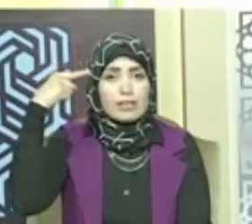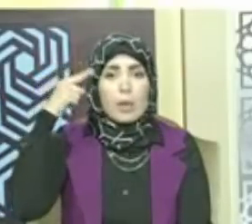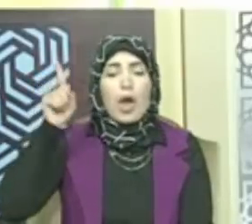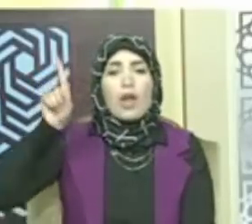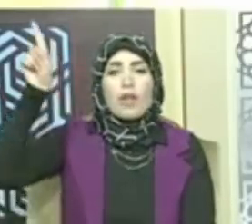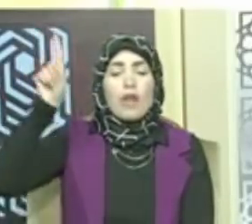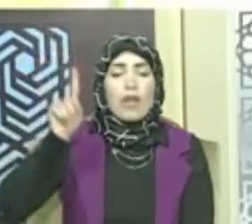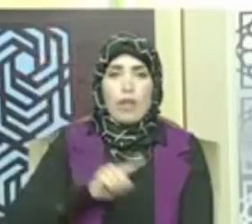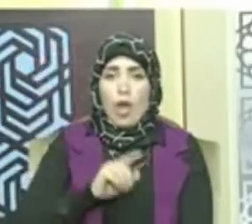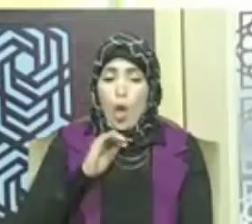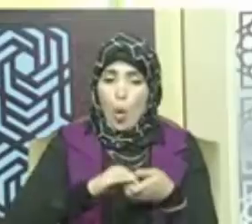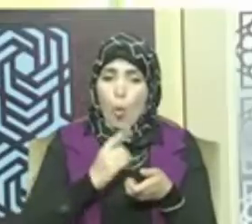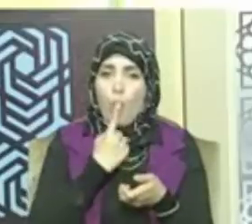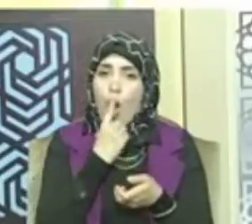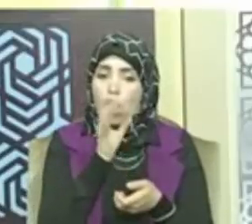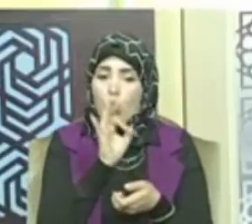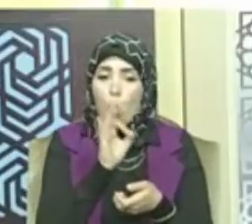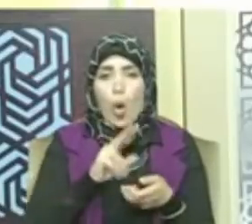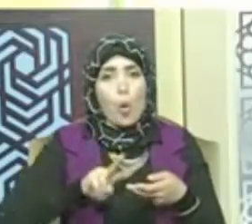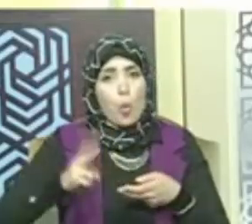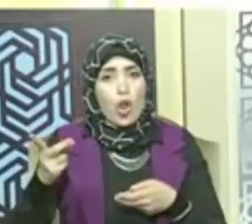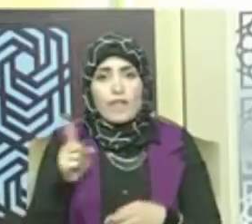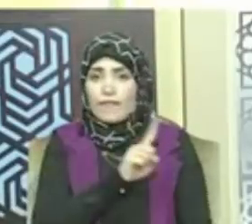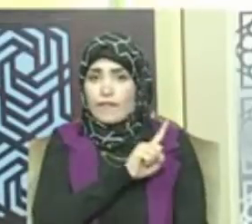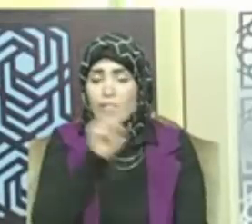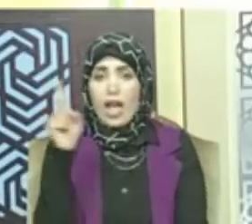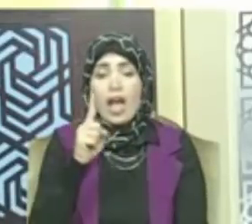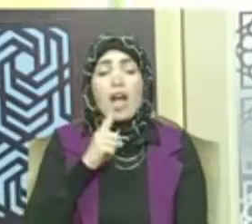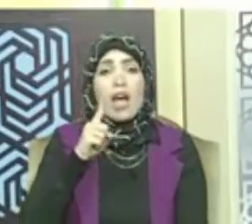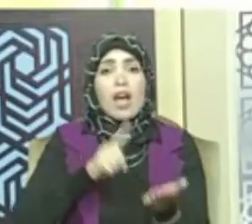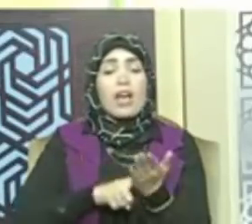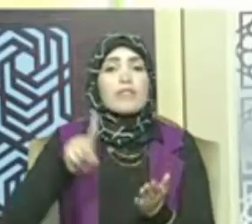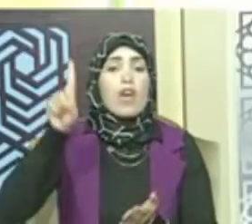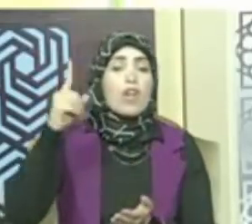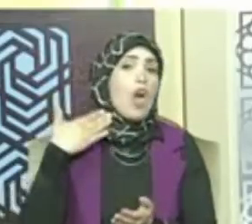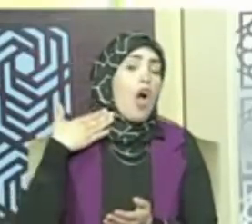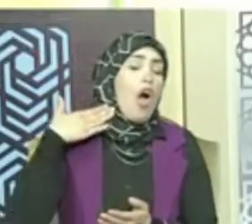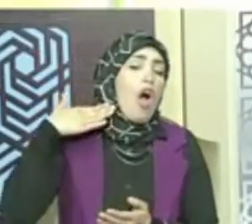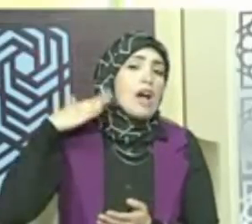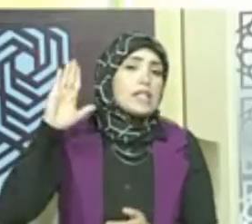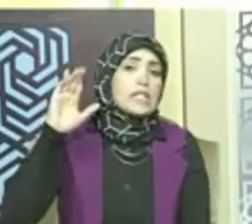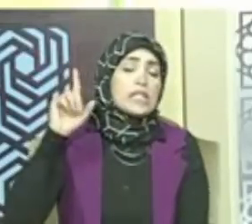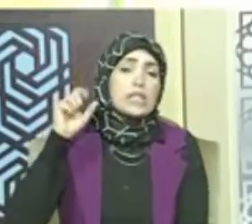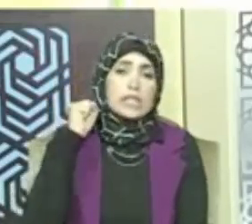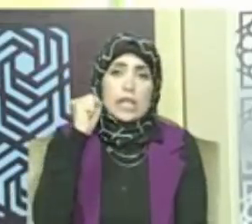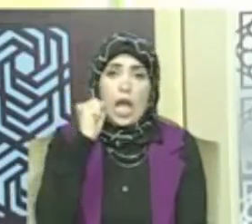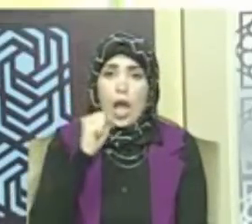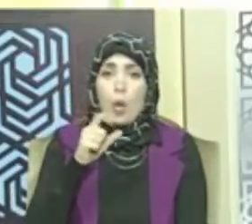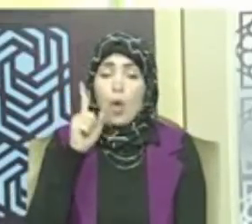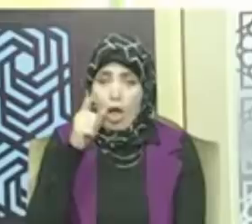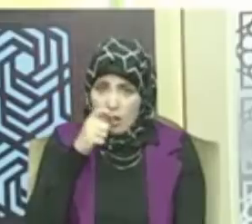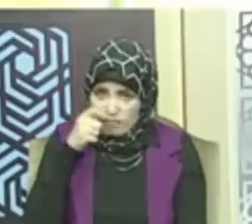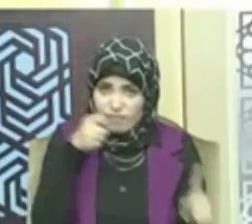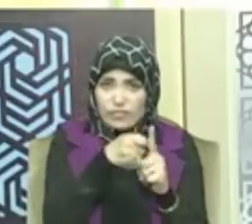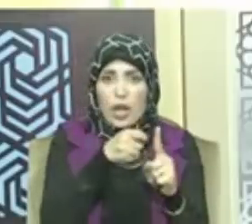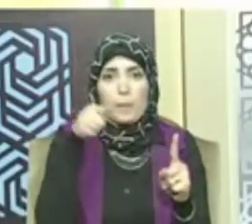وعده رسله إن الله عزيز ذو انتقام، ويقول